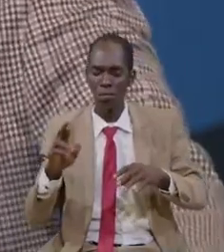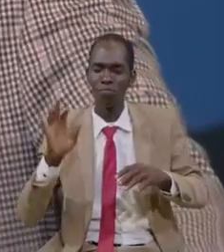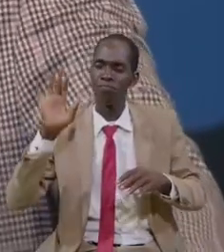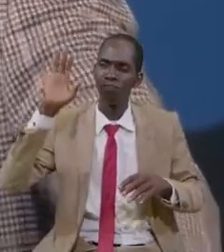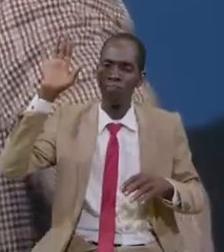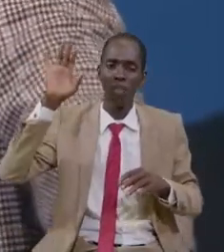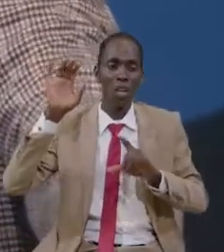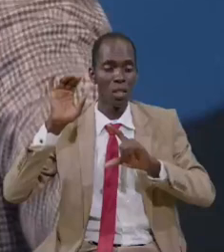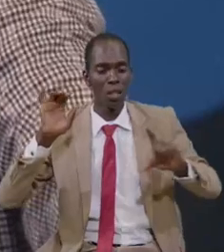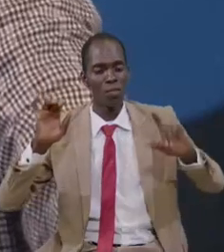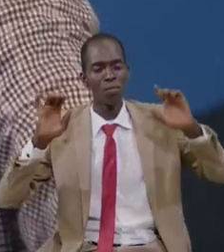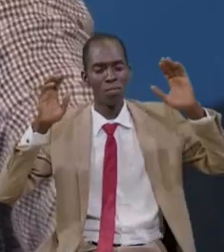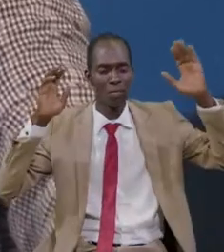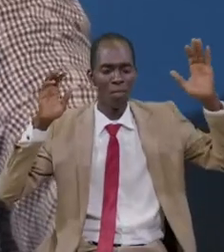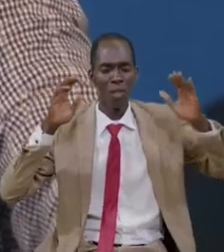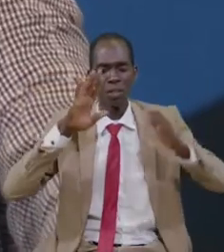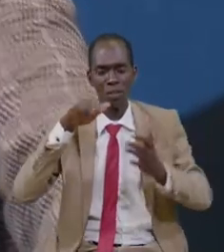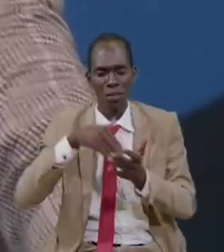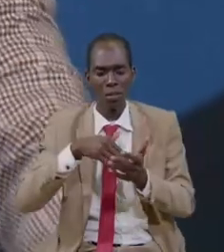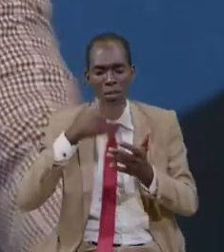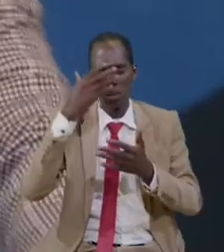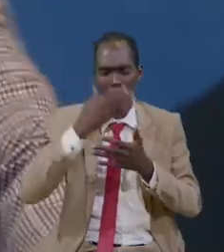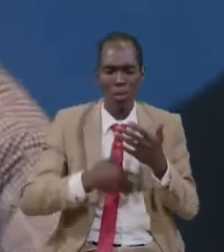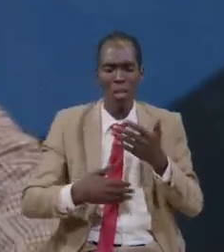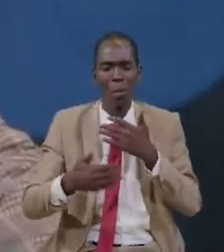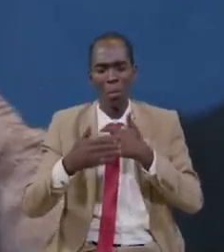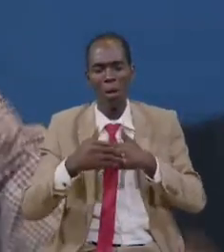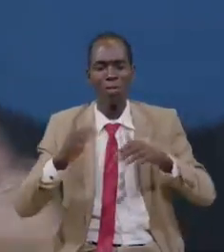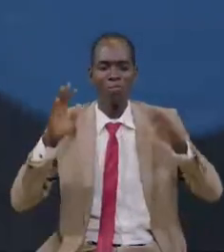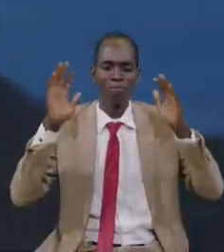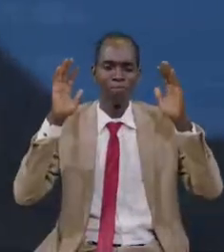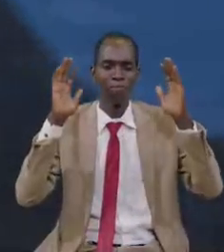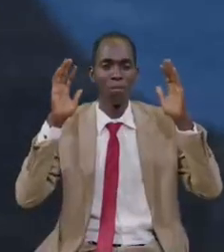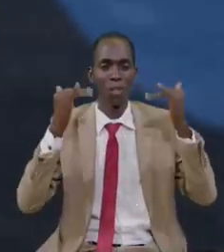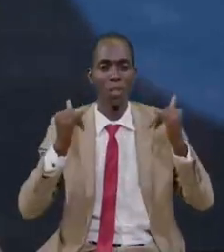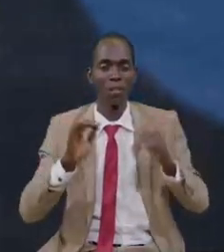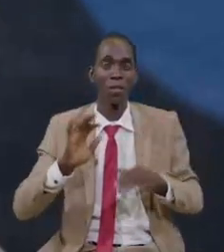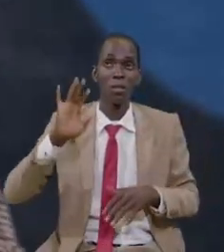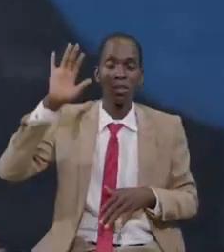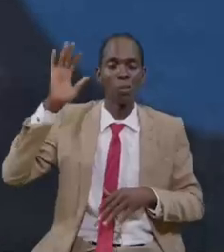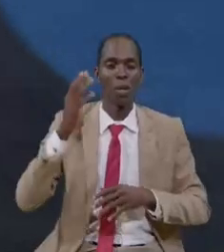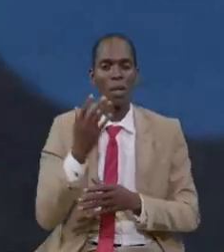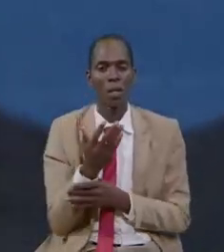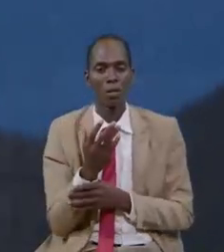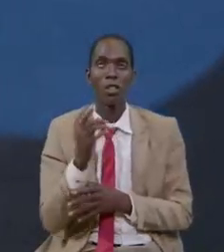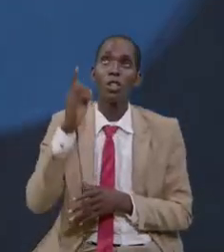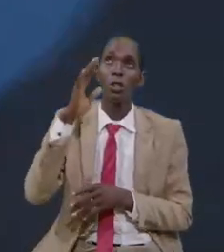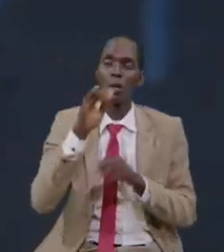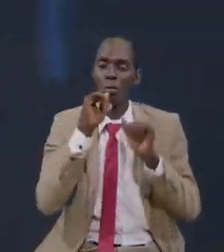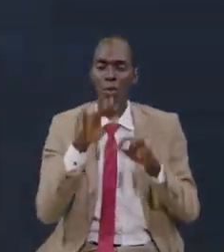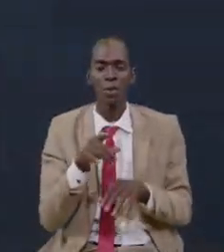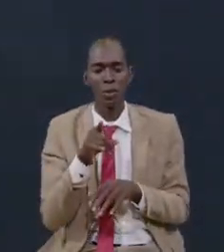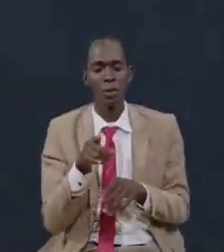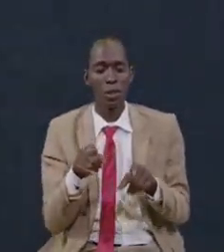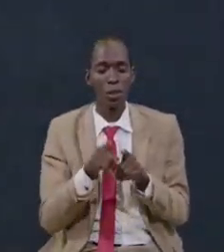derrière, n'importe où tu es, et tu entends la voix du prédicateur. Lève cette main, que Dieu te bénisse là-bas.